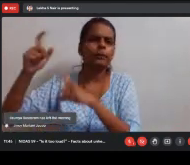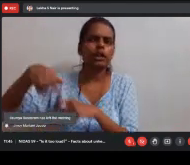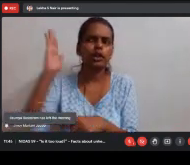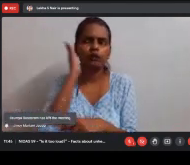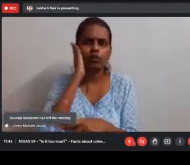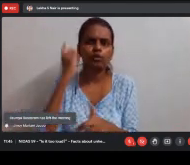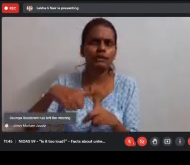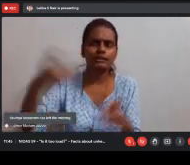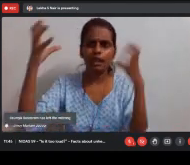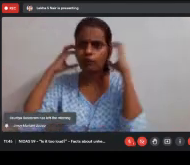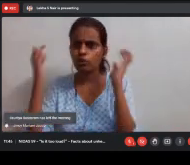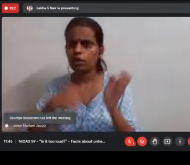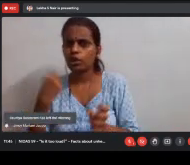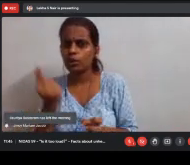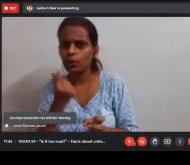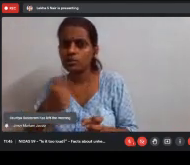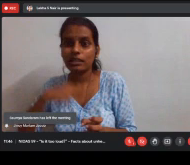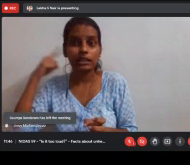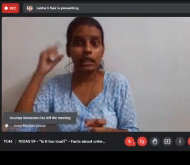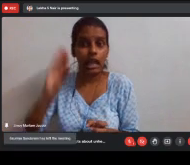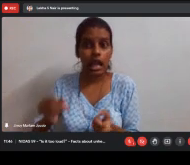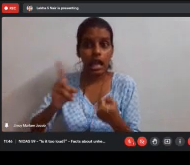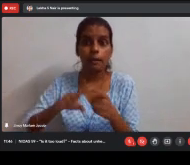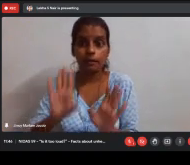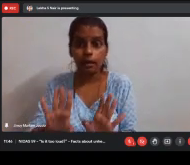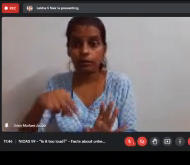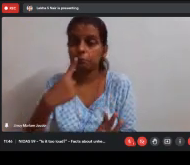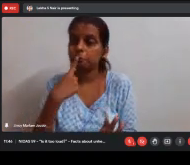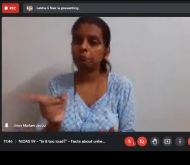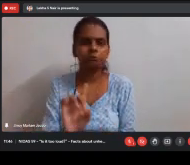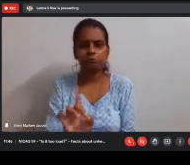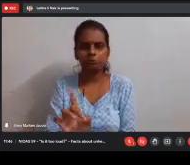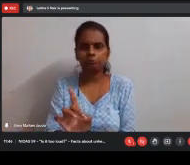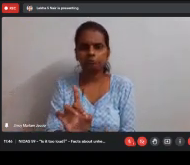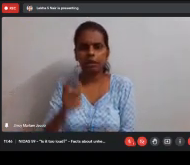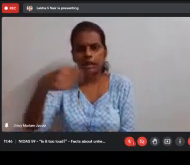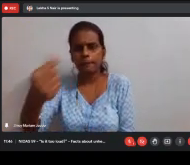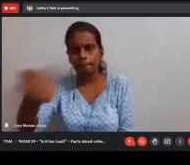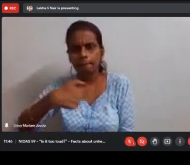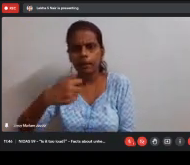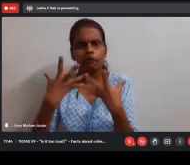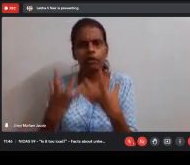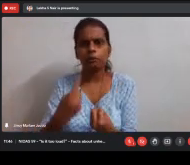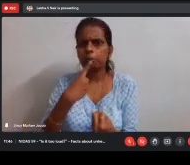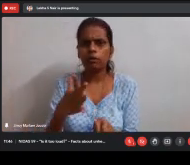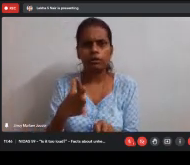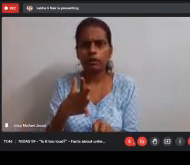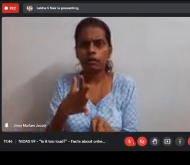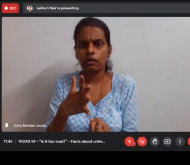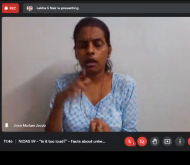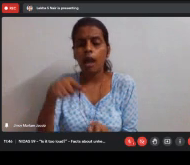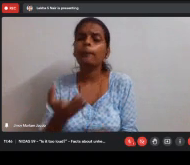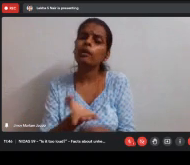നിന്നും ഔട്ട്പുട്ട് മെഷർ ചെയ്യും ആ കമ്പനിക്കാര് മെഷർ ചെയ്തിട്ട് അവർക്കറിയാം ഇതിൽ കൂടുതൽ. അവരത് വാർണിംഗ് സിഗ്നൽ തരുവാണ് നിങ്ങൾക്ക്. നിങ്ങൾക്ക്